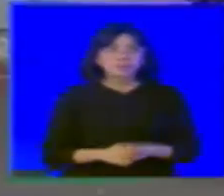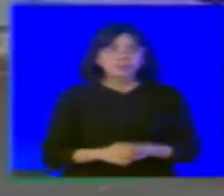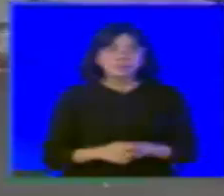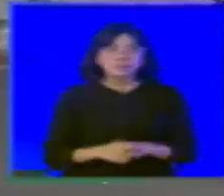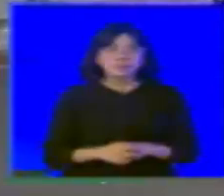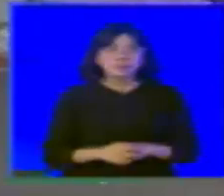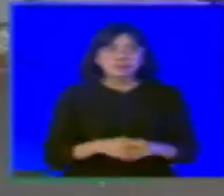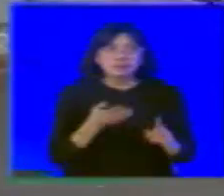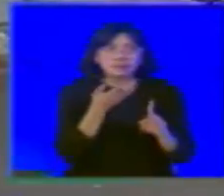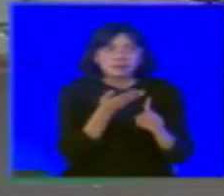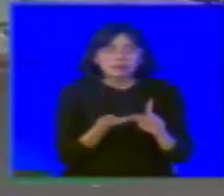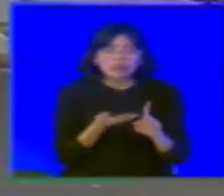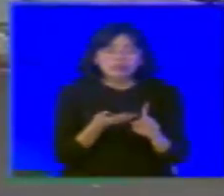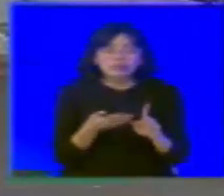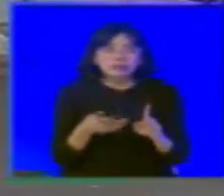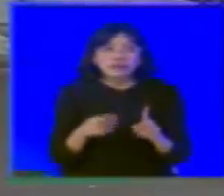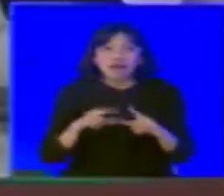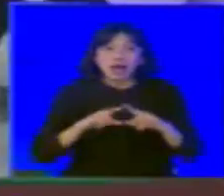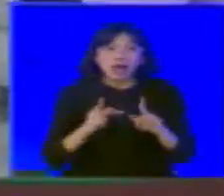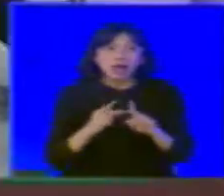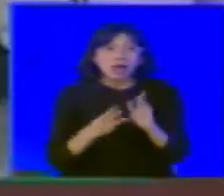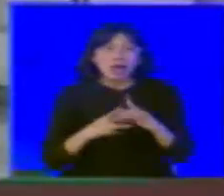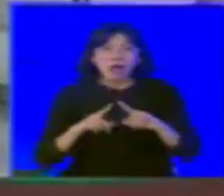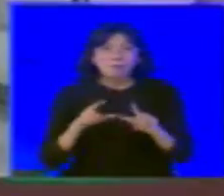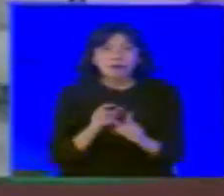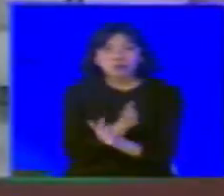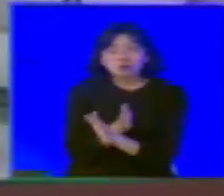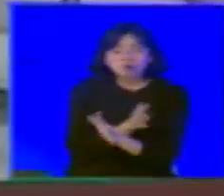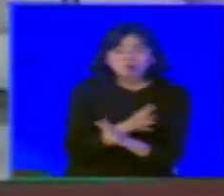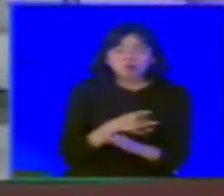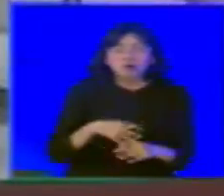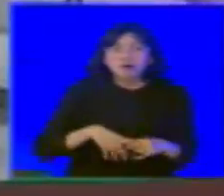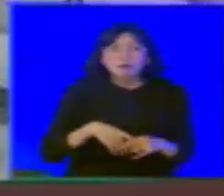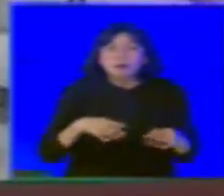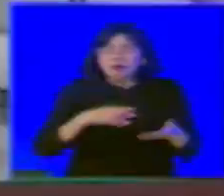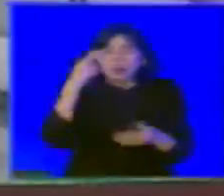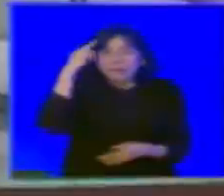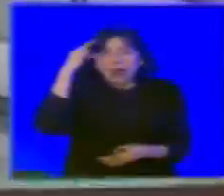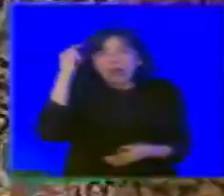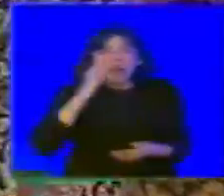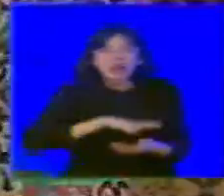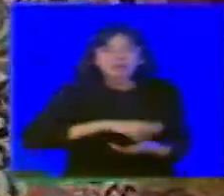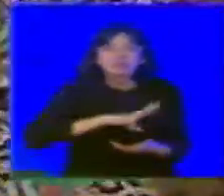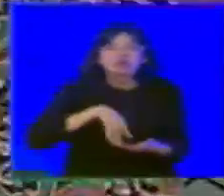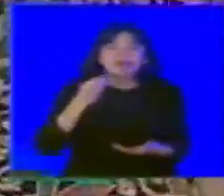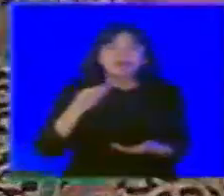Sebelum menjabat sebagai Sekjen P2P di Kemenkes, Ahmad Yuryanto pernah menjabat sebagai Kepala Pusat Krisis Kesehatan di Kementerian